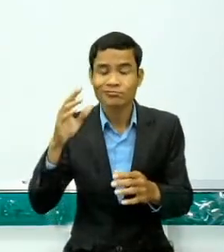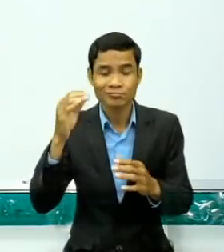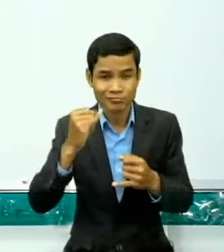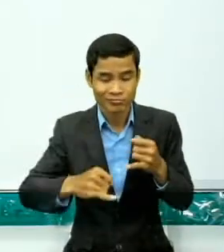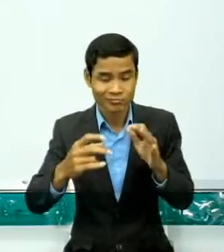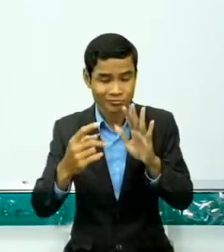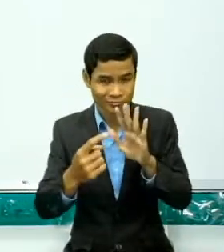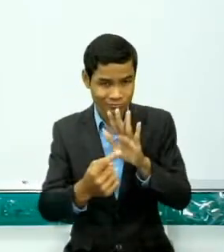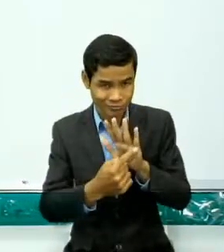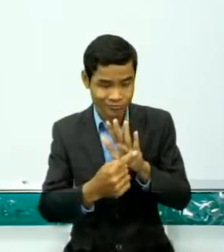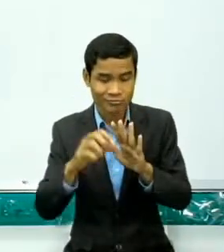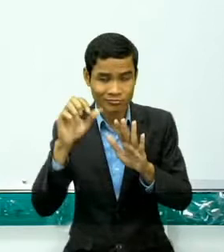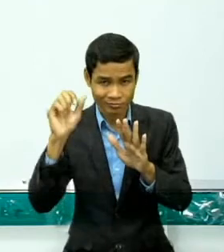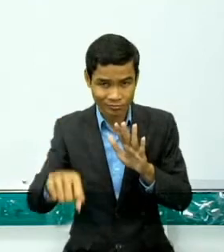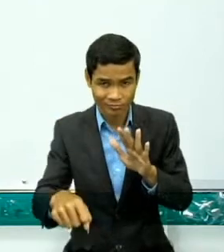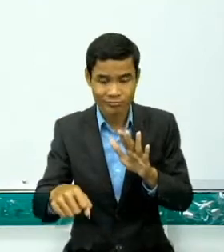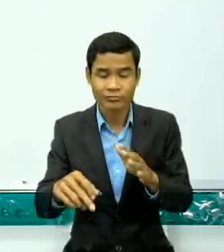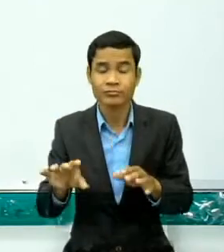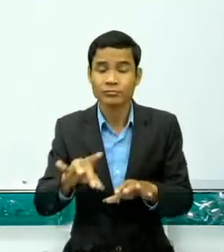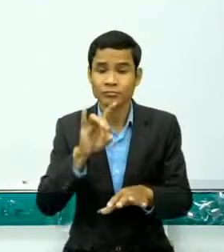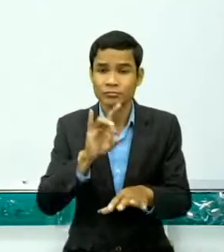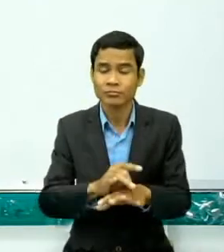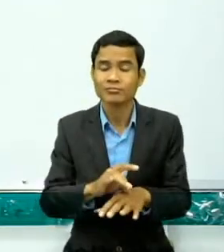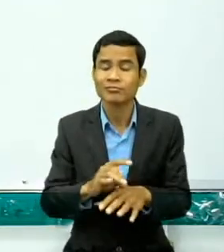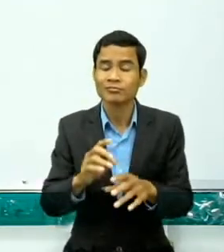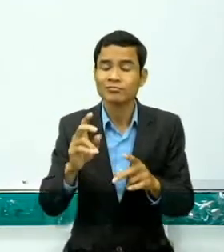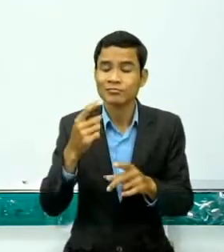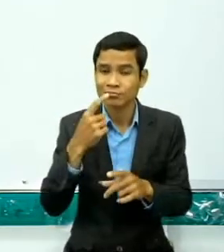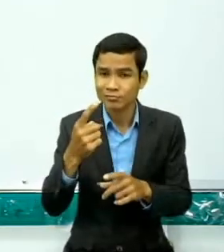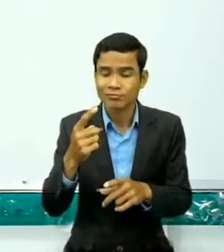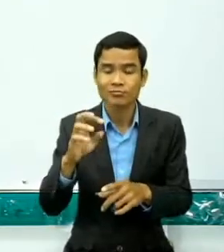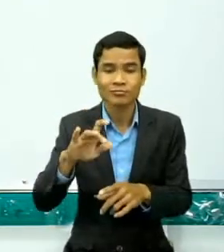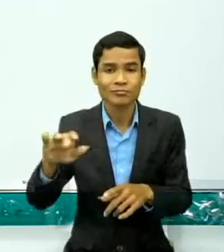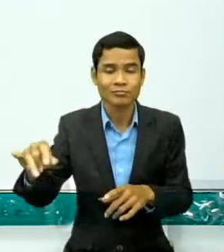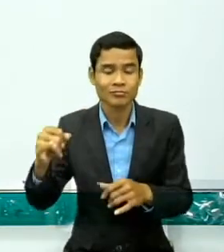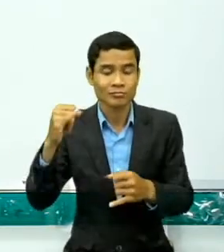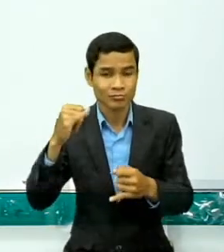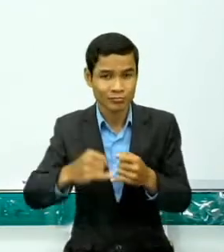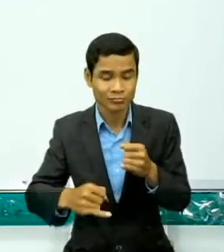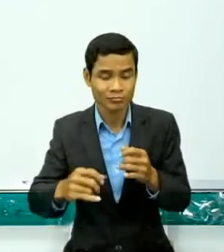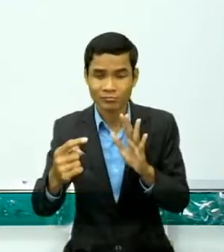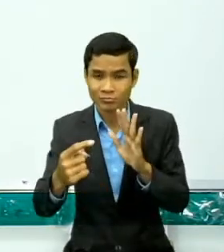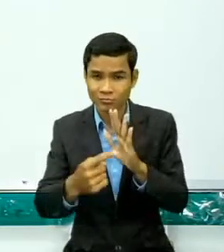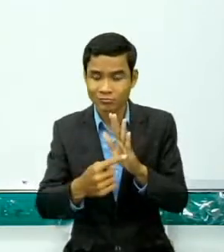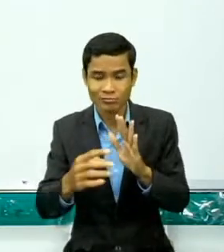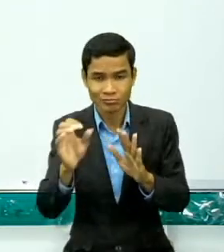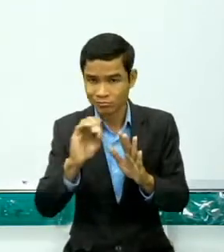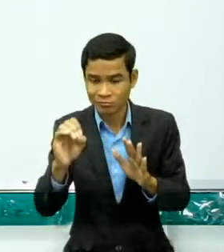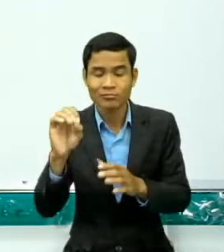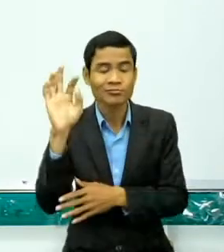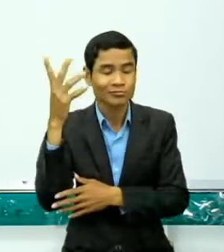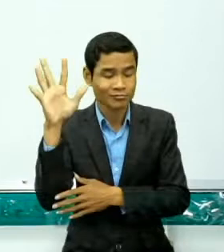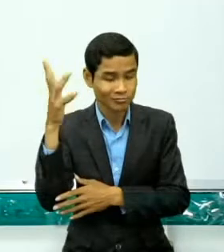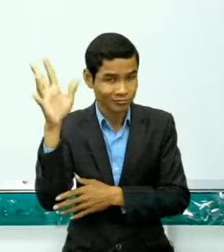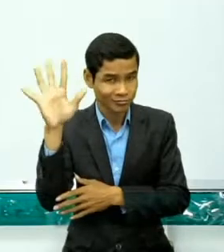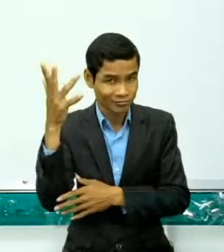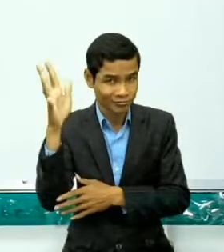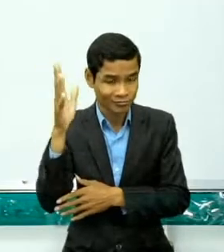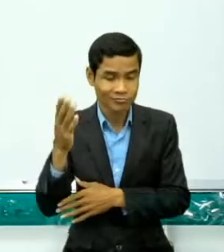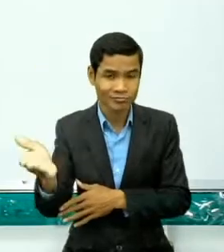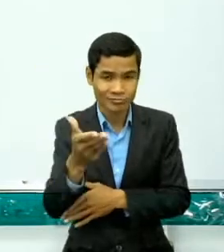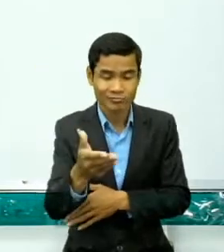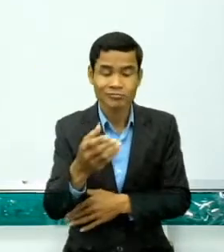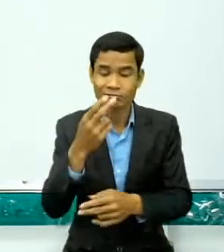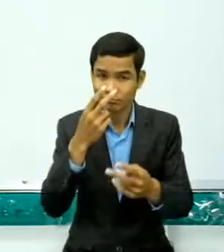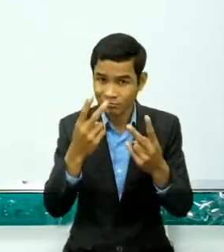ងក់ចុះក្រោមពេលដែលអ្នកគ្រូបន្លឺសូរចុងអឺទេគឺកូនលើកដៃឡើងលើហើយក្រវីណាចាឥឡូវកូនកូ